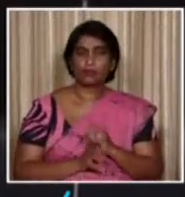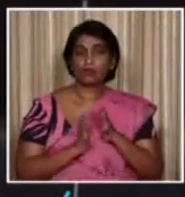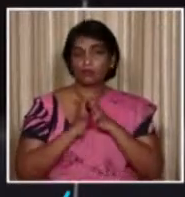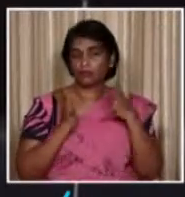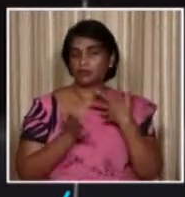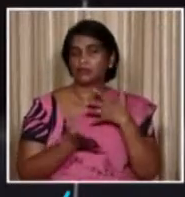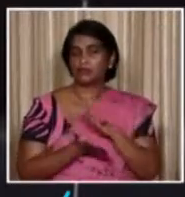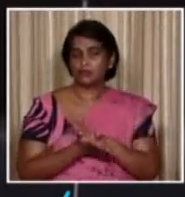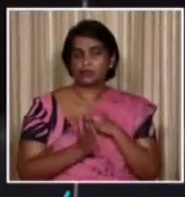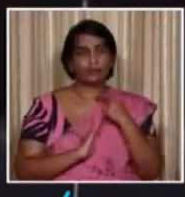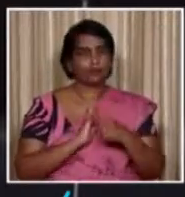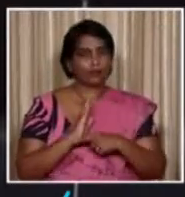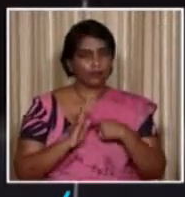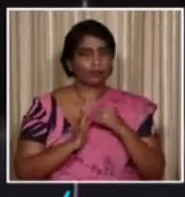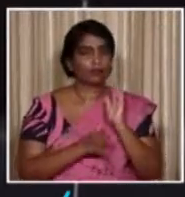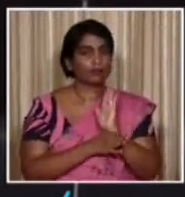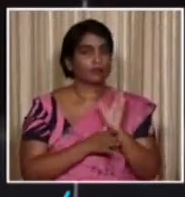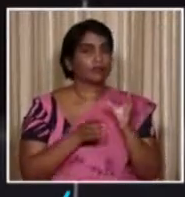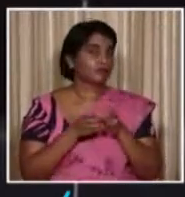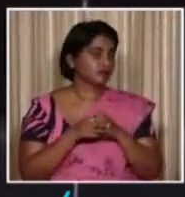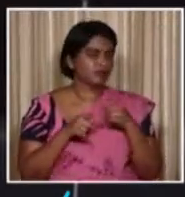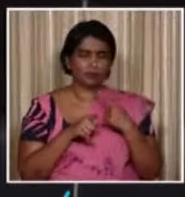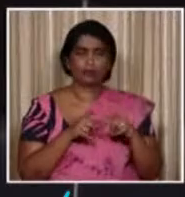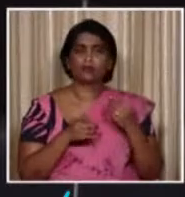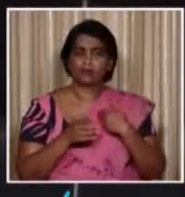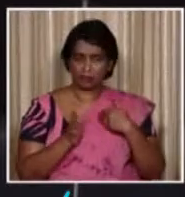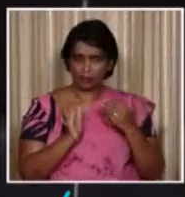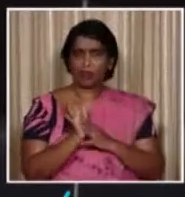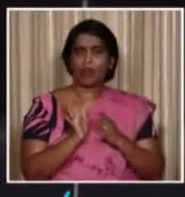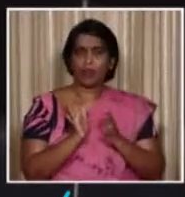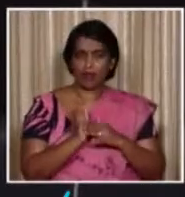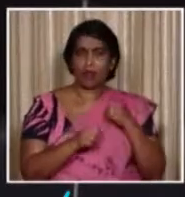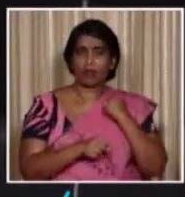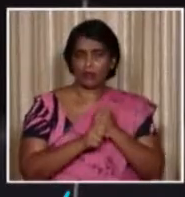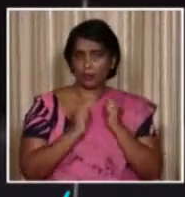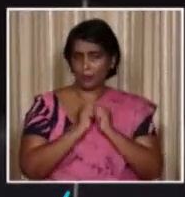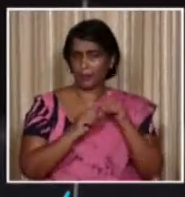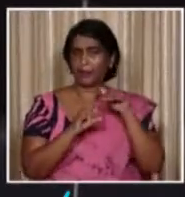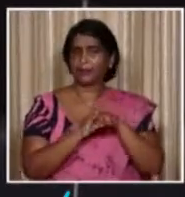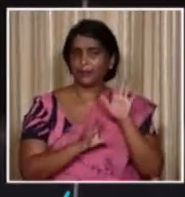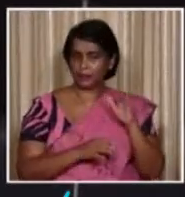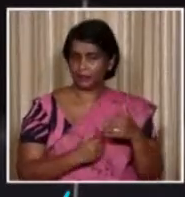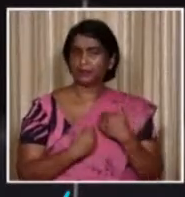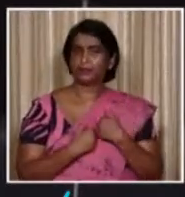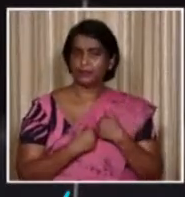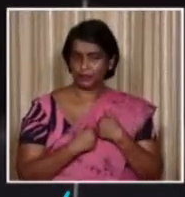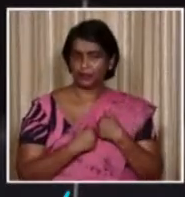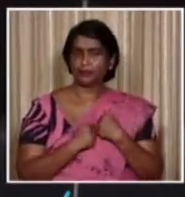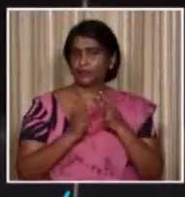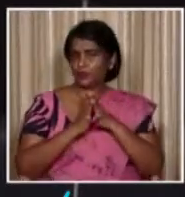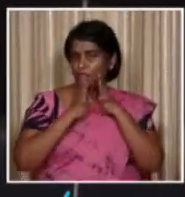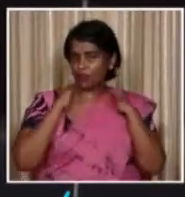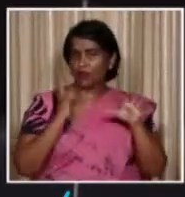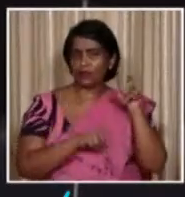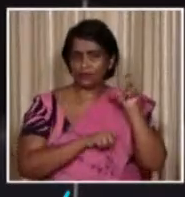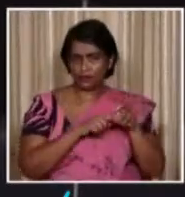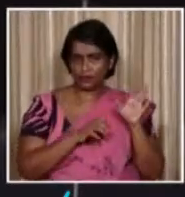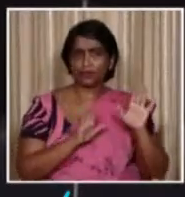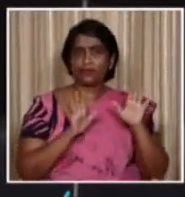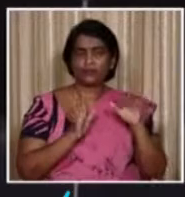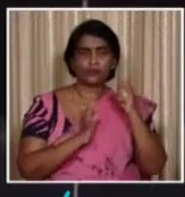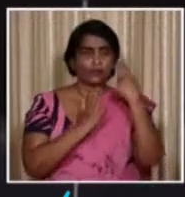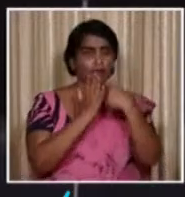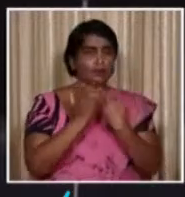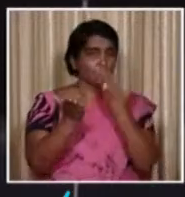සතුටේ ශ්‍රී ලංකන් දාපක්ෂේ විතර නෙවෙයි අපේ අපේක්ෂකත් ඉන්නවා රාජසේවකයෝ අපේ අයත් ඉන්නවා විශාල ප්‍රමාණයක් නාම